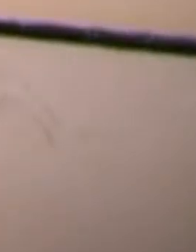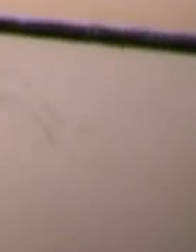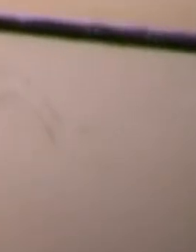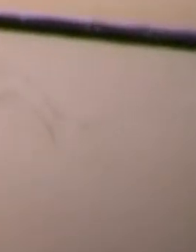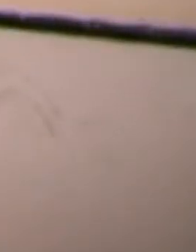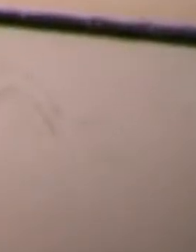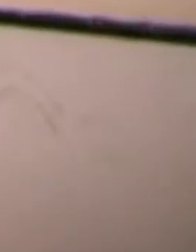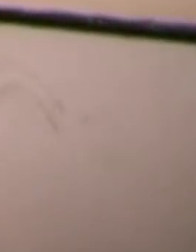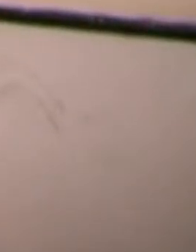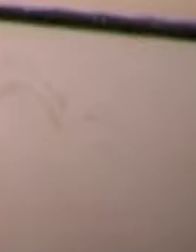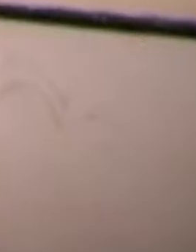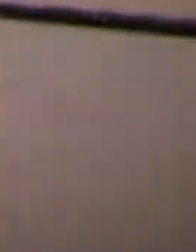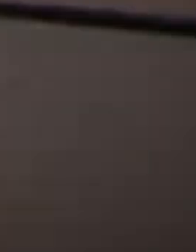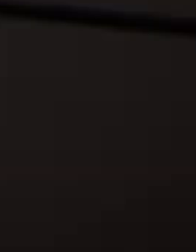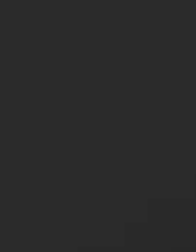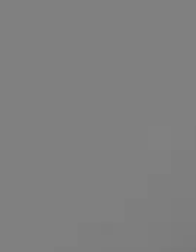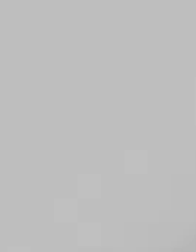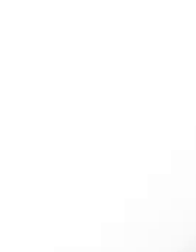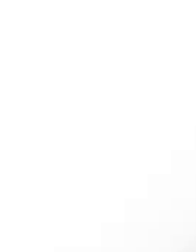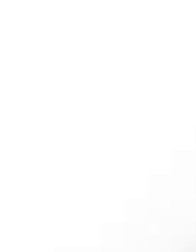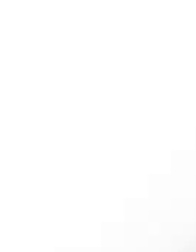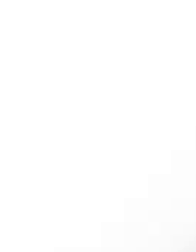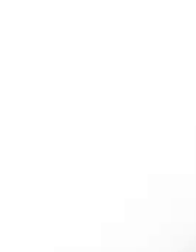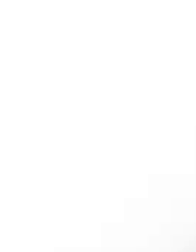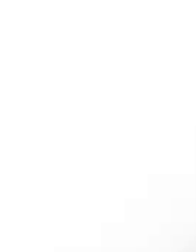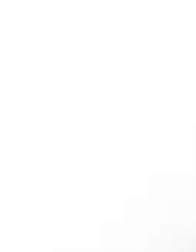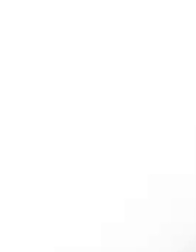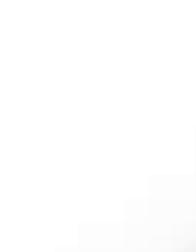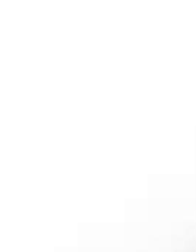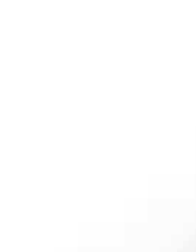ยเพราะเราคือ